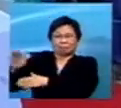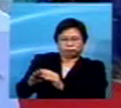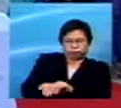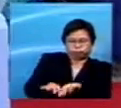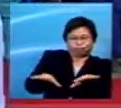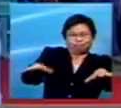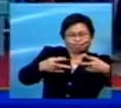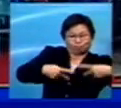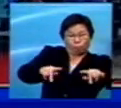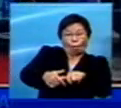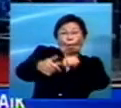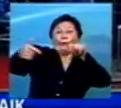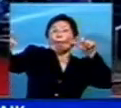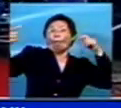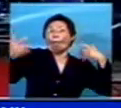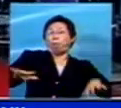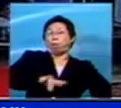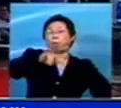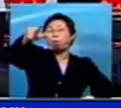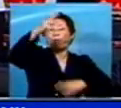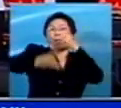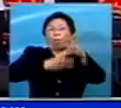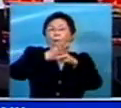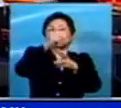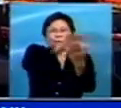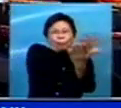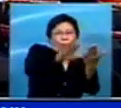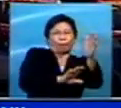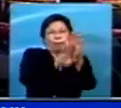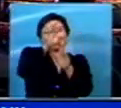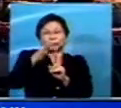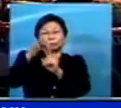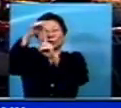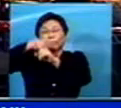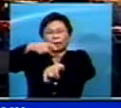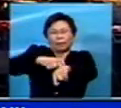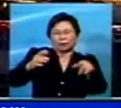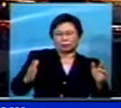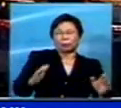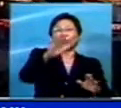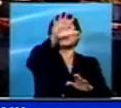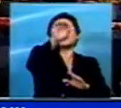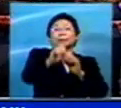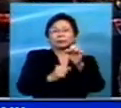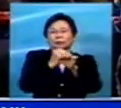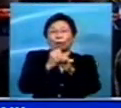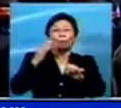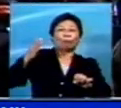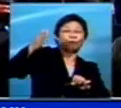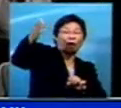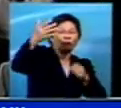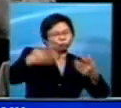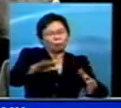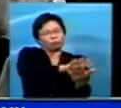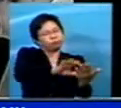berkembang sebagai pasaran terbesar penerbangan dunia. Satu Pelan Pembangunan Strategik bagi tempoh 50 tahun akan datang telah